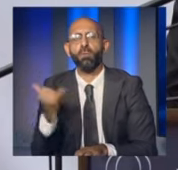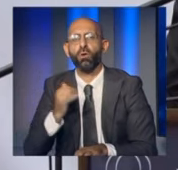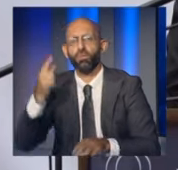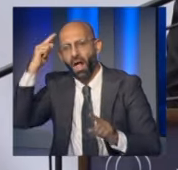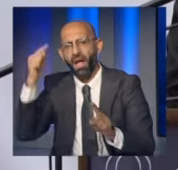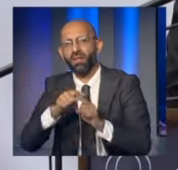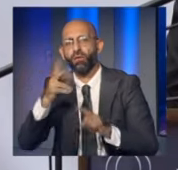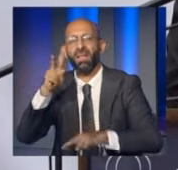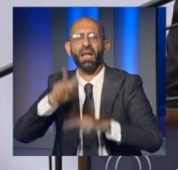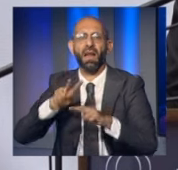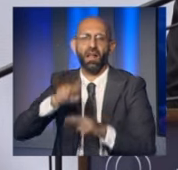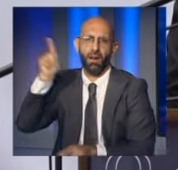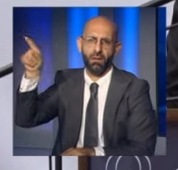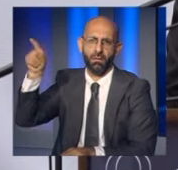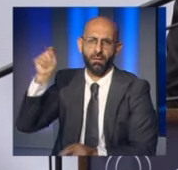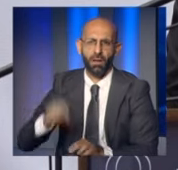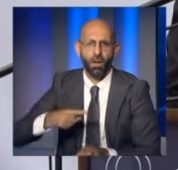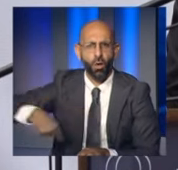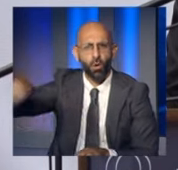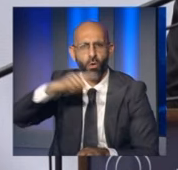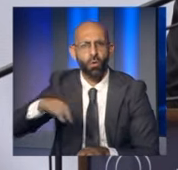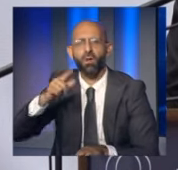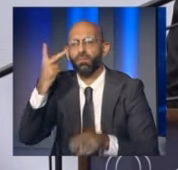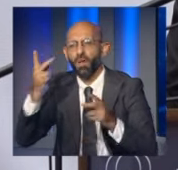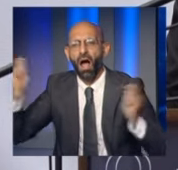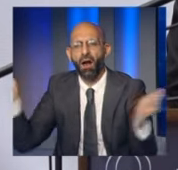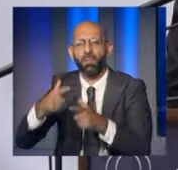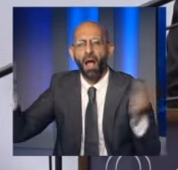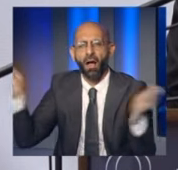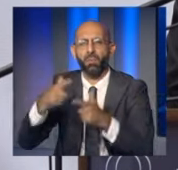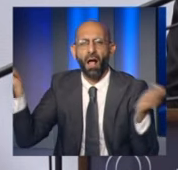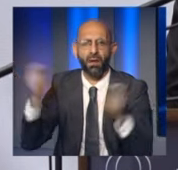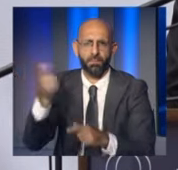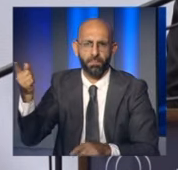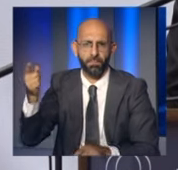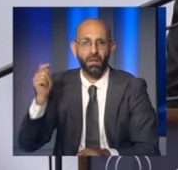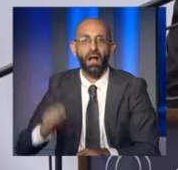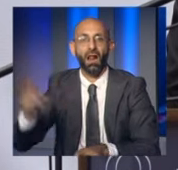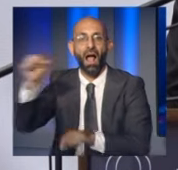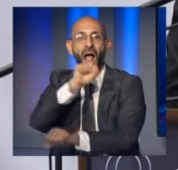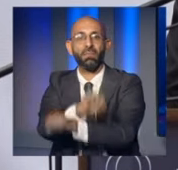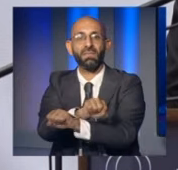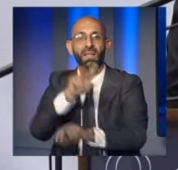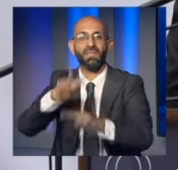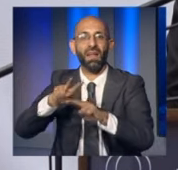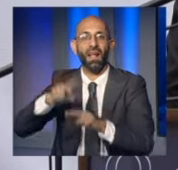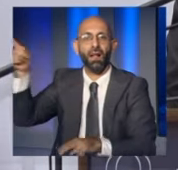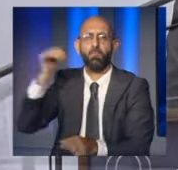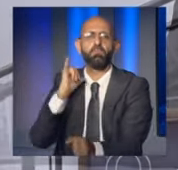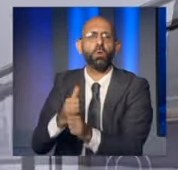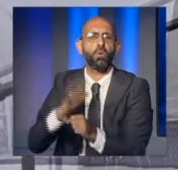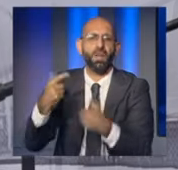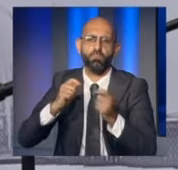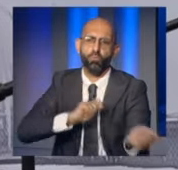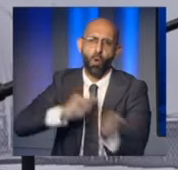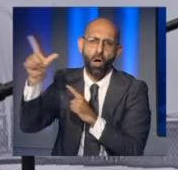التي وصلنا إليها، بحيث أن الأهداف التي طرحها العدو الصهيوني سيحقق عكسها، وسنصل بعد هذه الأشهر من الحرب